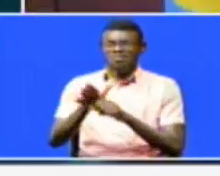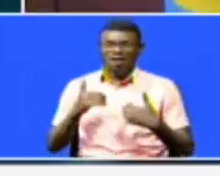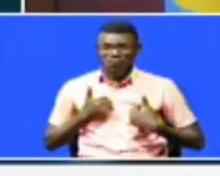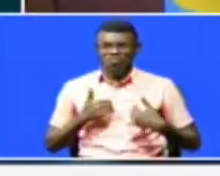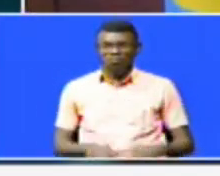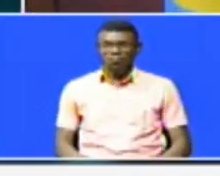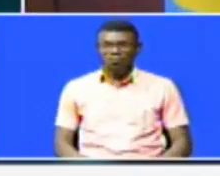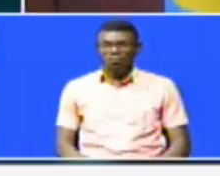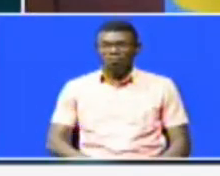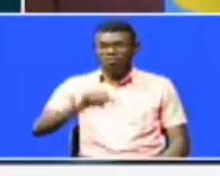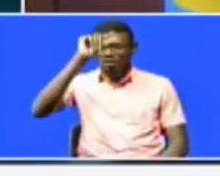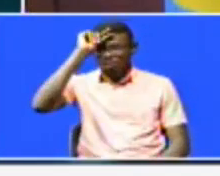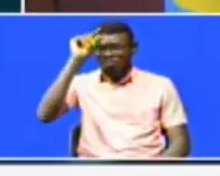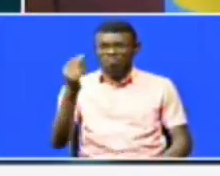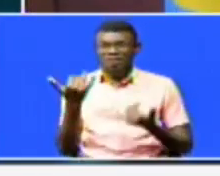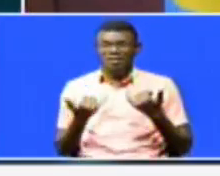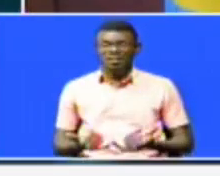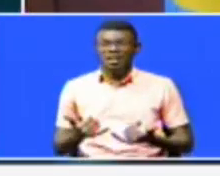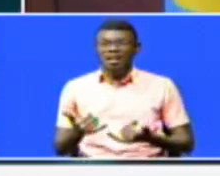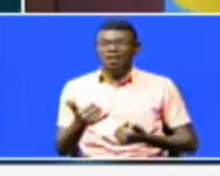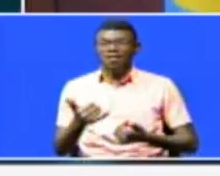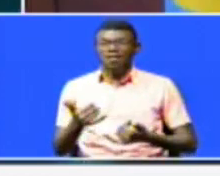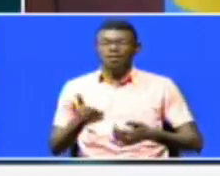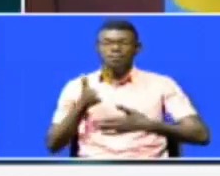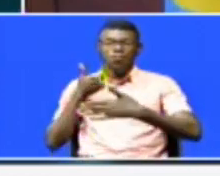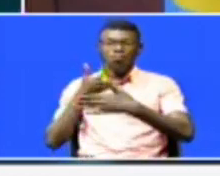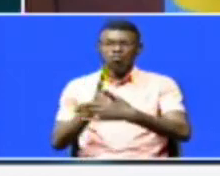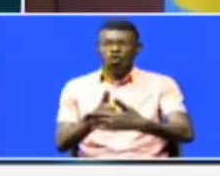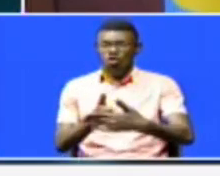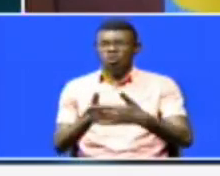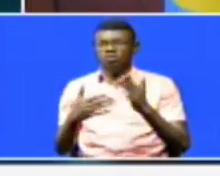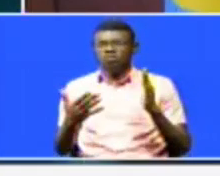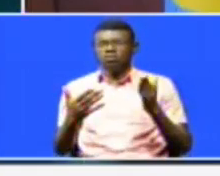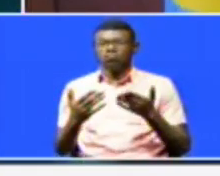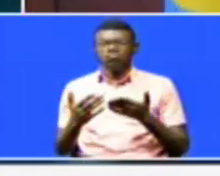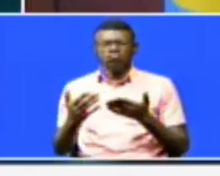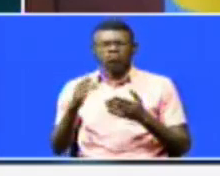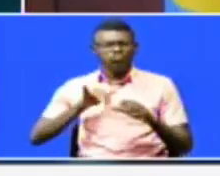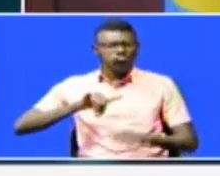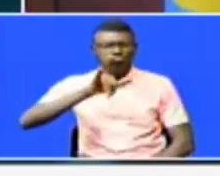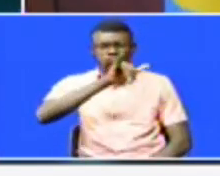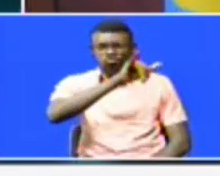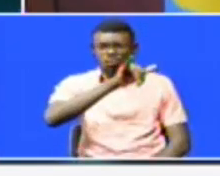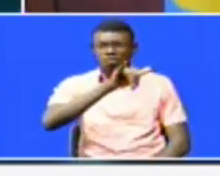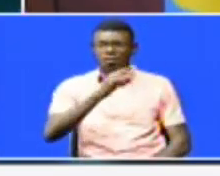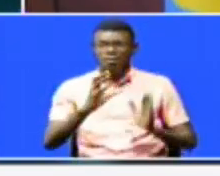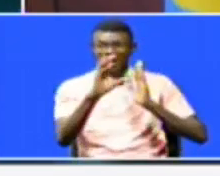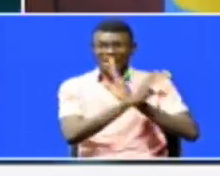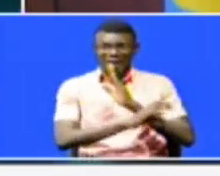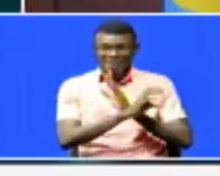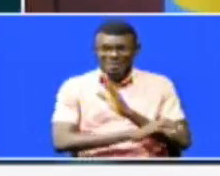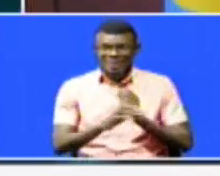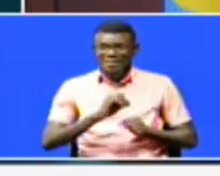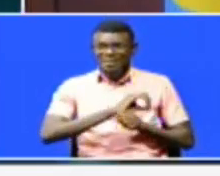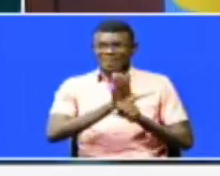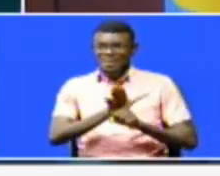sasa imesitisha kutoa vibali vya kusafiri kwa watumishi kwenda kwenye nchi zilizoathirika na ugonjwa wa